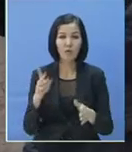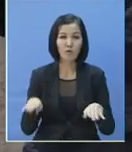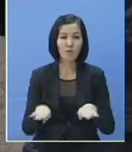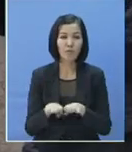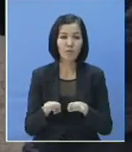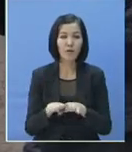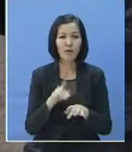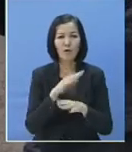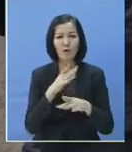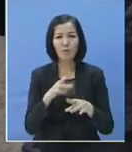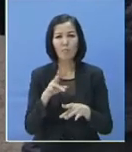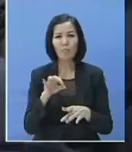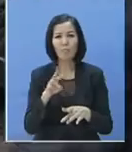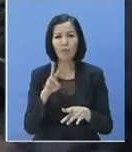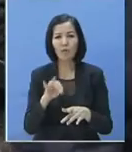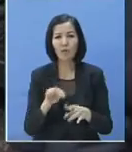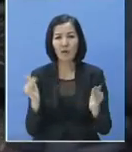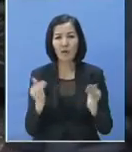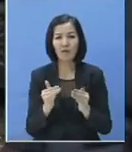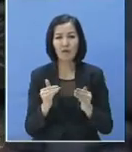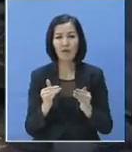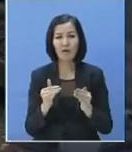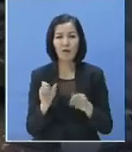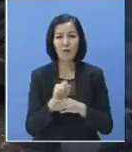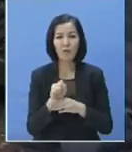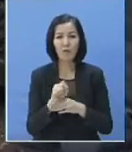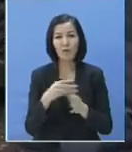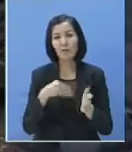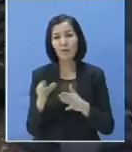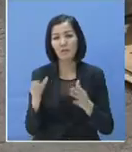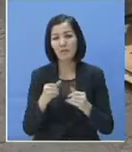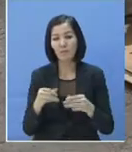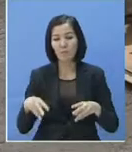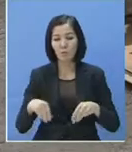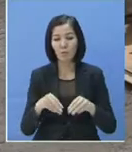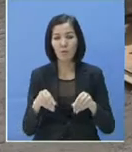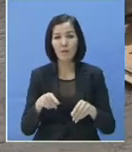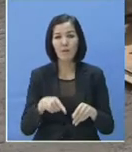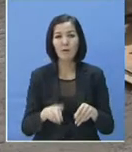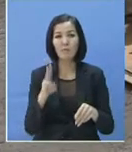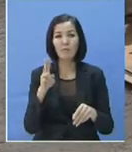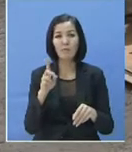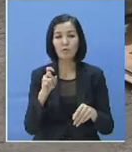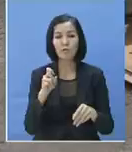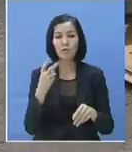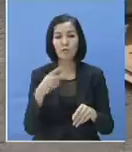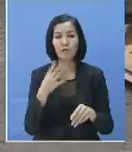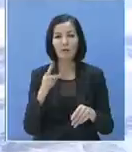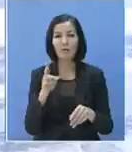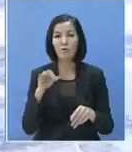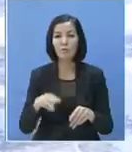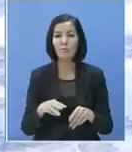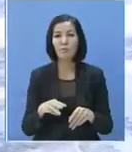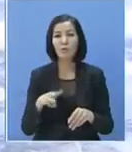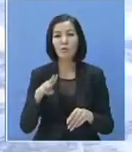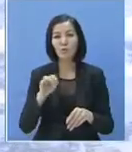көп функционалды пони автокөліктері сатып алынған. Сонымен қатар жолға себілетін 1125 тонна құл мен 375 мың